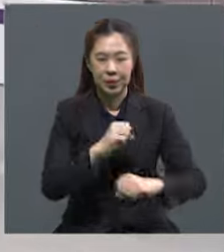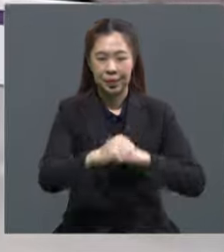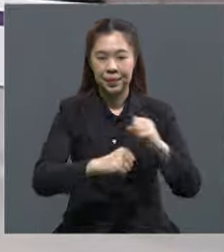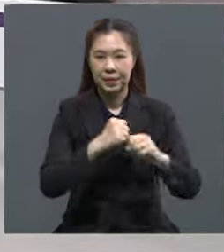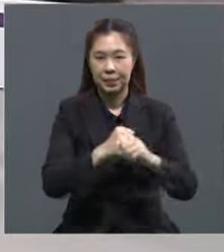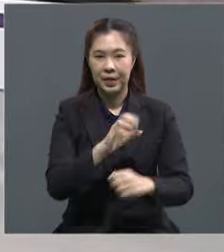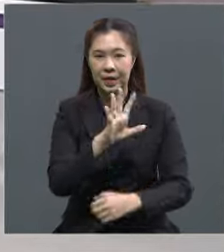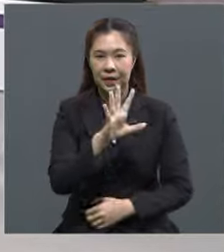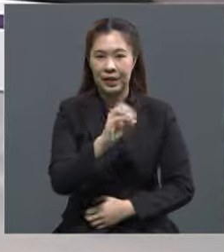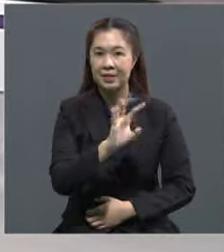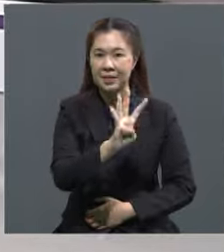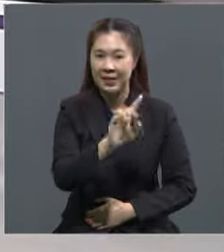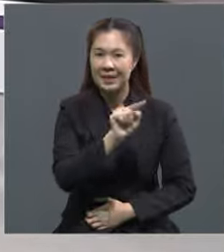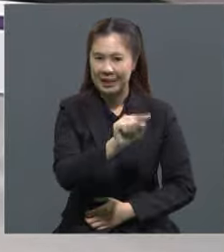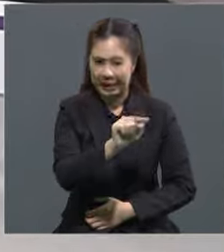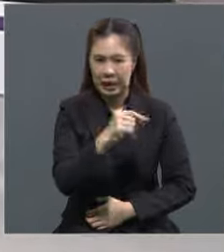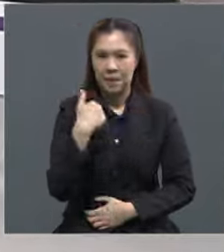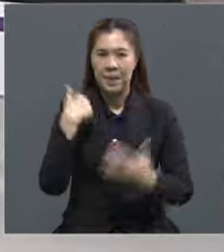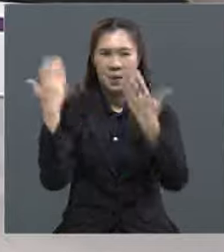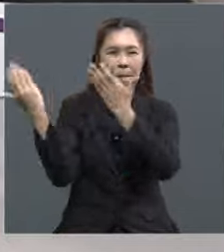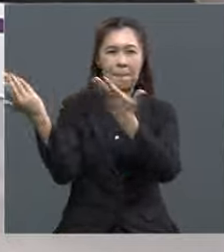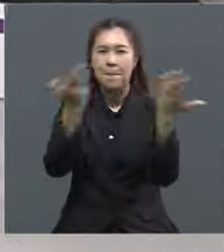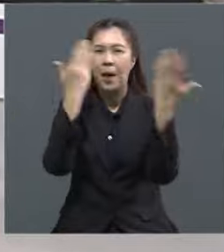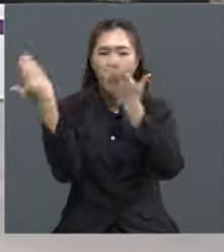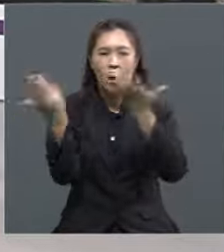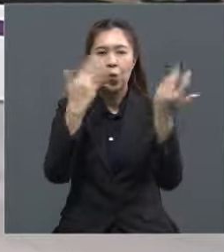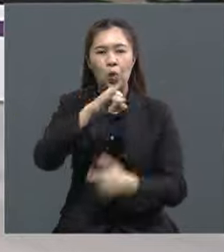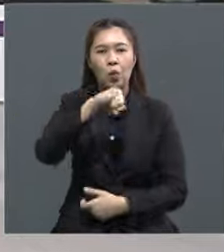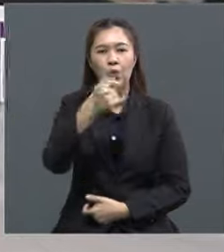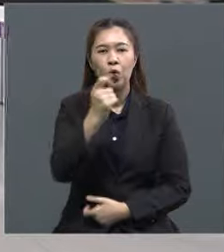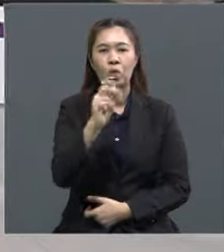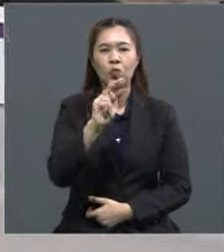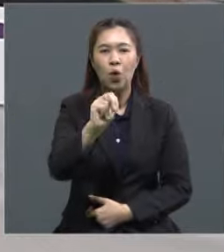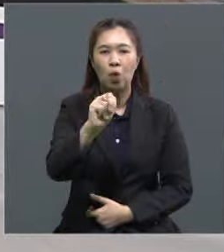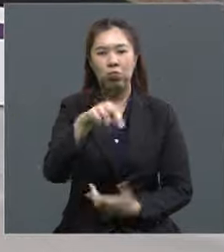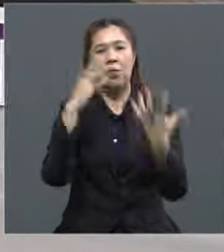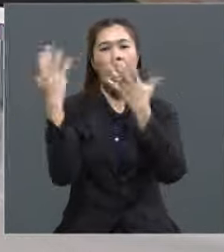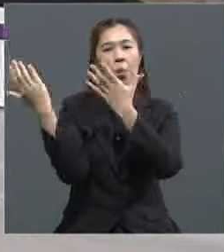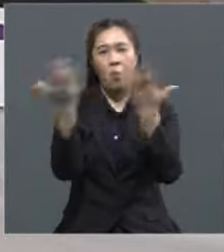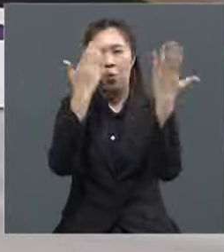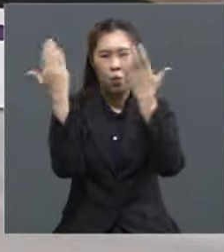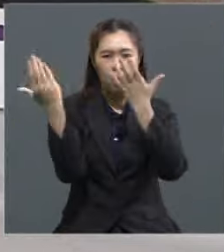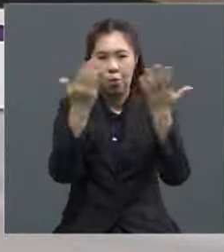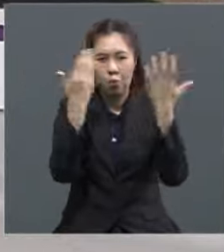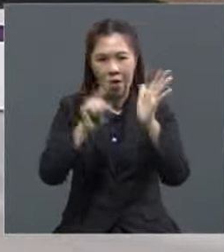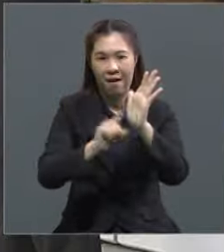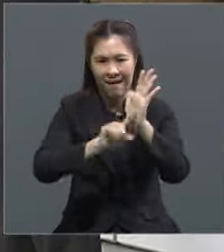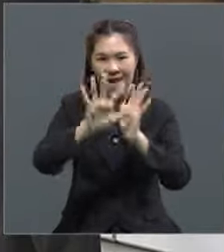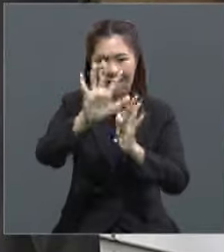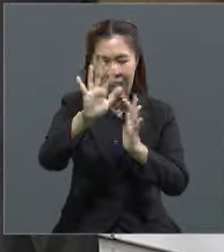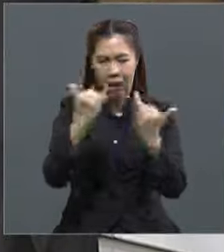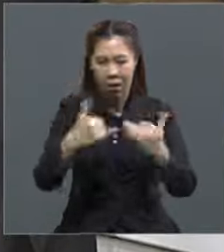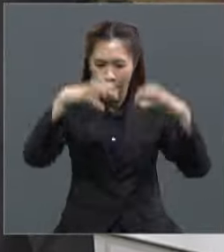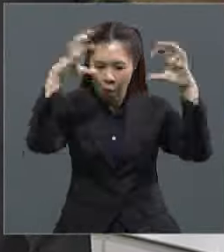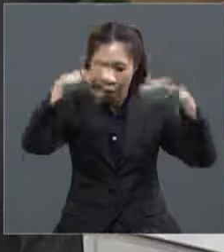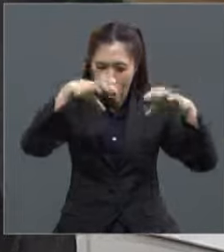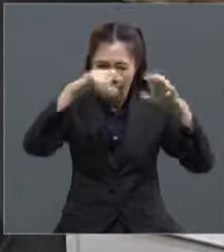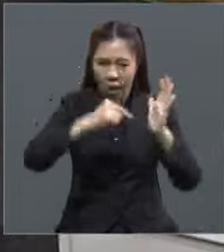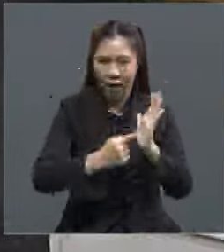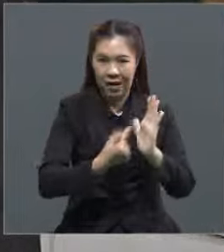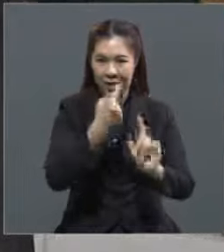ครับก็จะเห็นนะครับว่ามีพายุจรเข้ามาบ้านเราถึง 5ลูกอือนะครับแล้วก็ปริมาณฝนเนี่ยมันเริ่มตกตั้งแต่เดือน